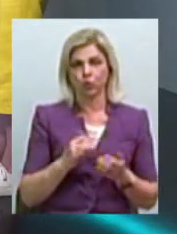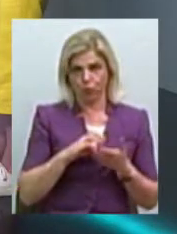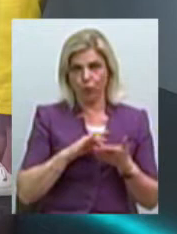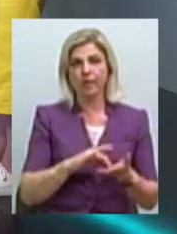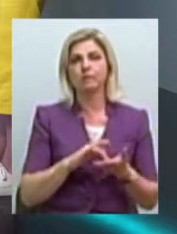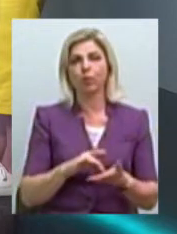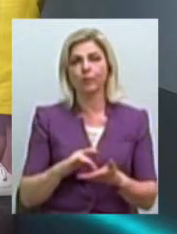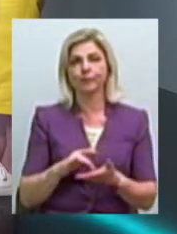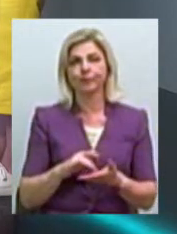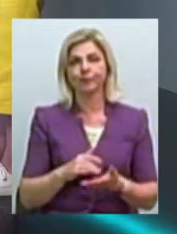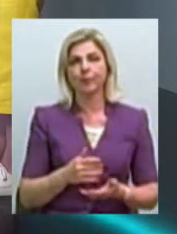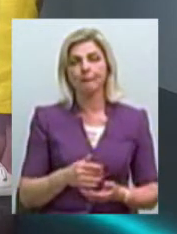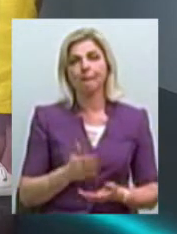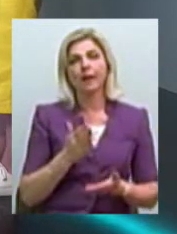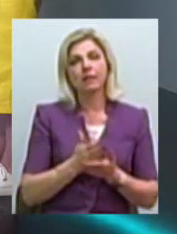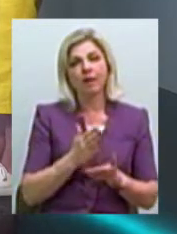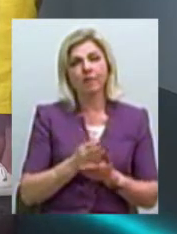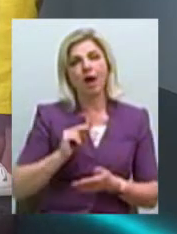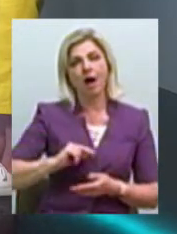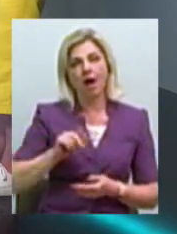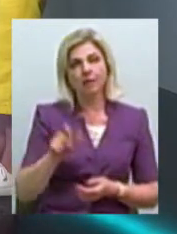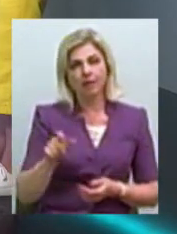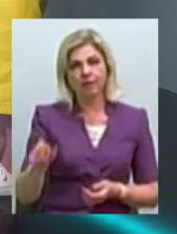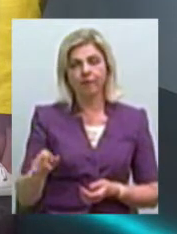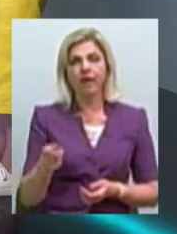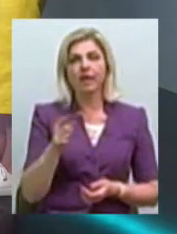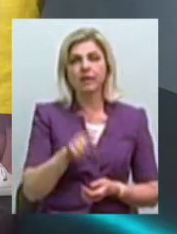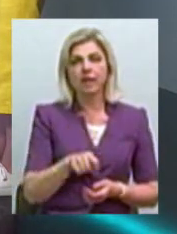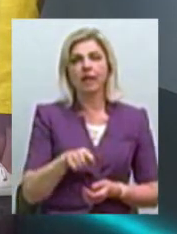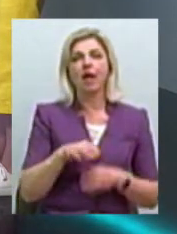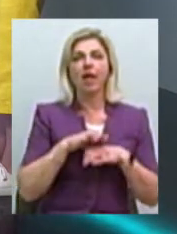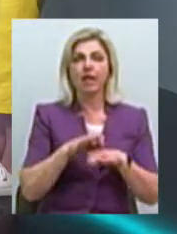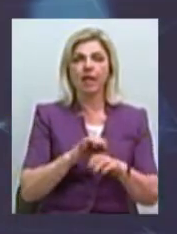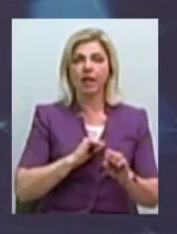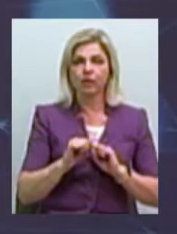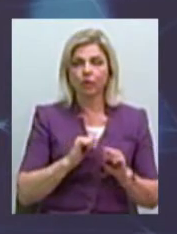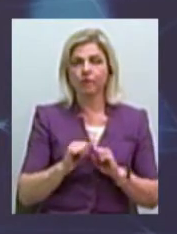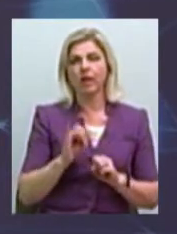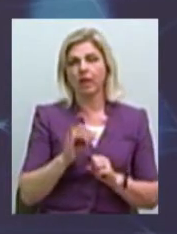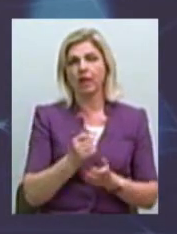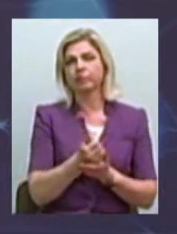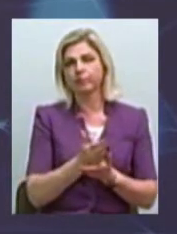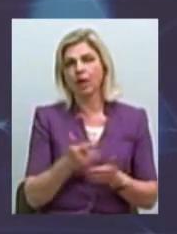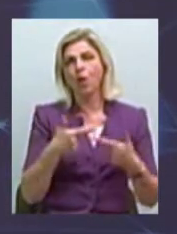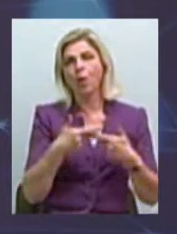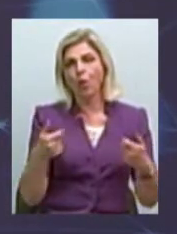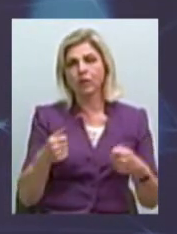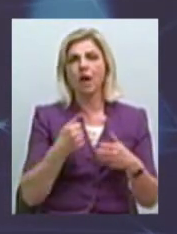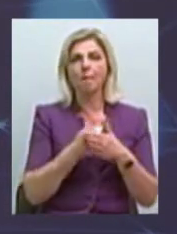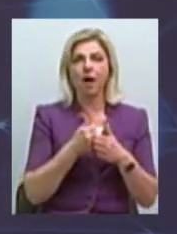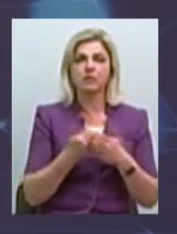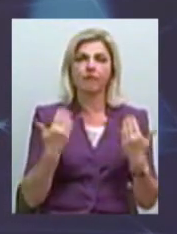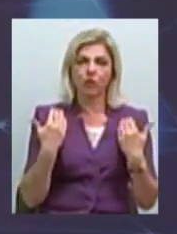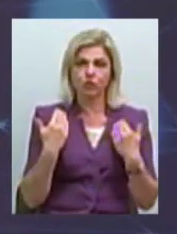і наявність кадрів, і тих же гідів, і стан інфраструктури, готелі, бази відпочинку. До речі,